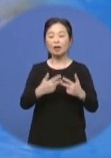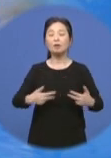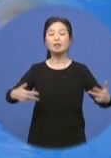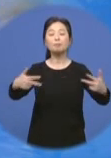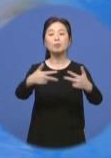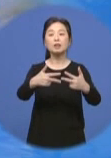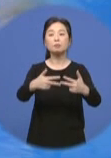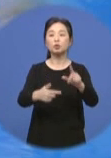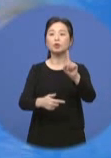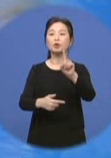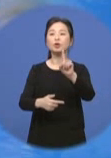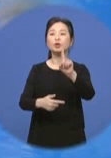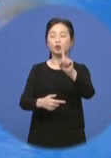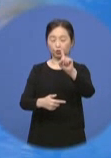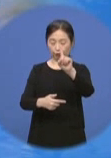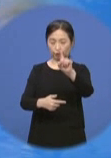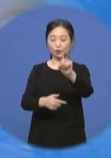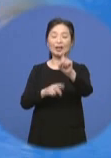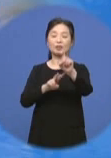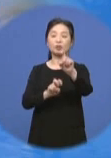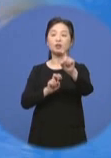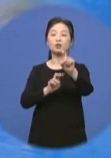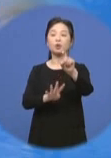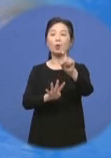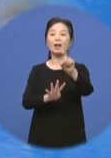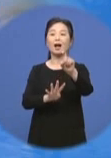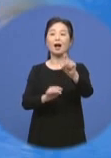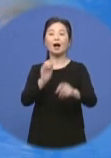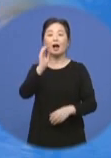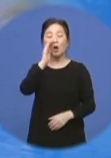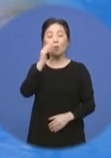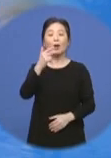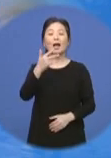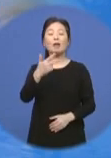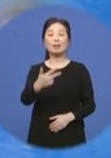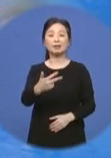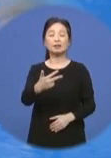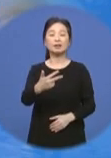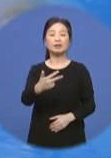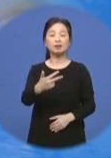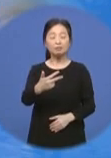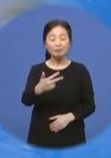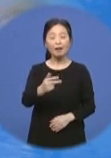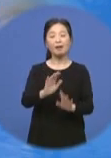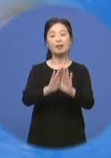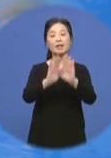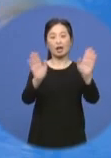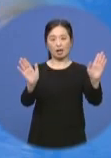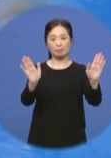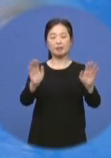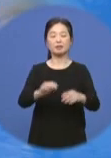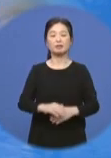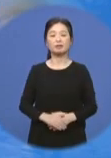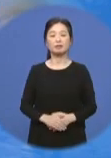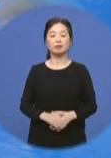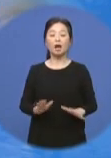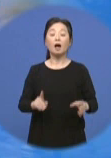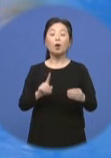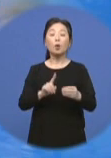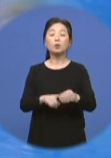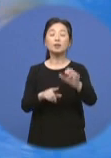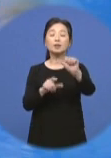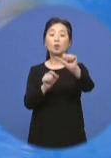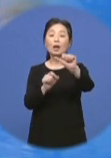日午後2時から和歌山市の大和ロイネットホテル和歌山で開かれます。今年5月に